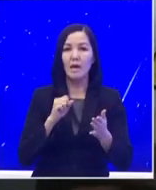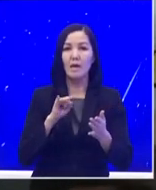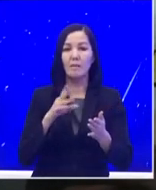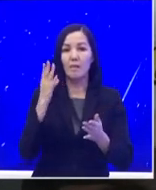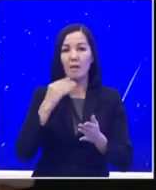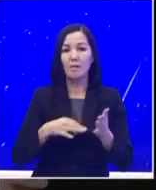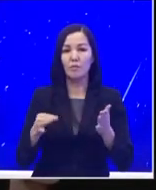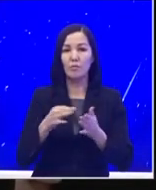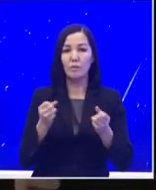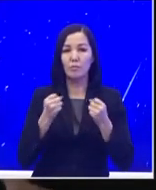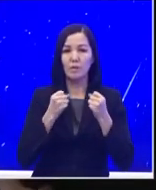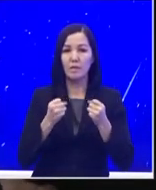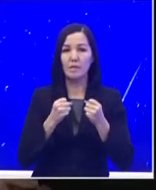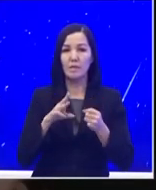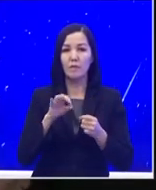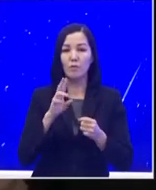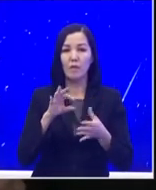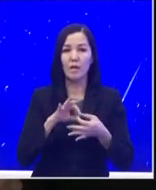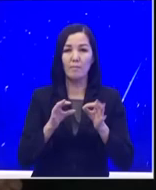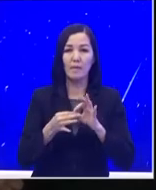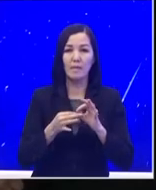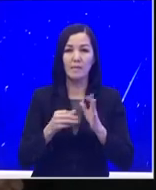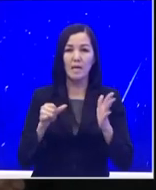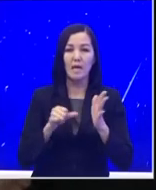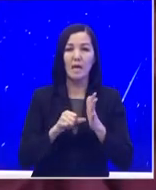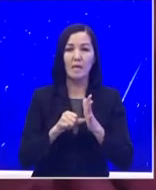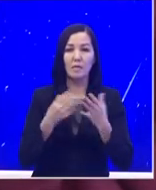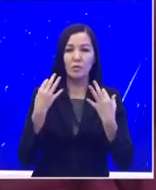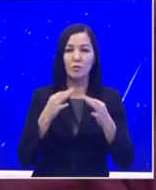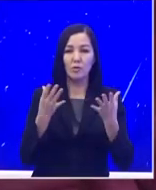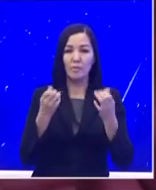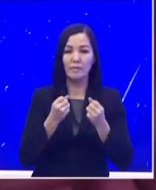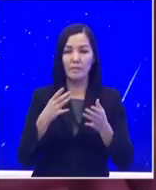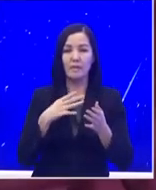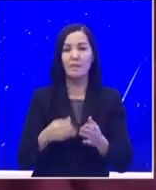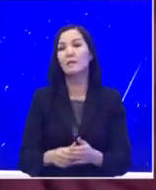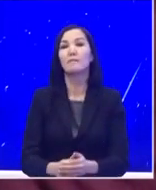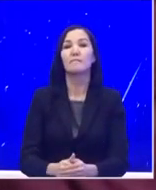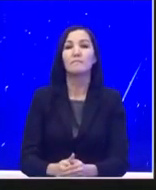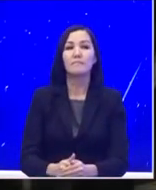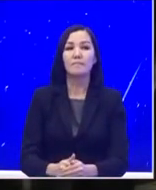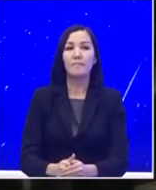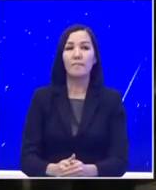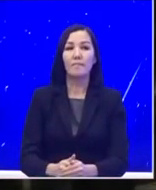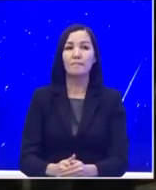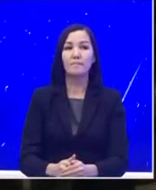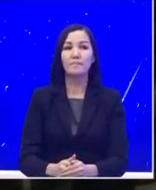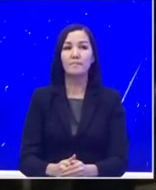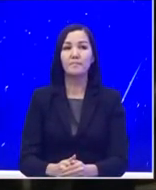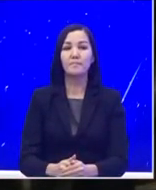Айман облыстық спортшылар арасында Токио олимпиадасының 6-шы жолдамасына ие болды.